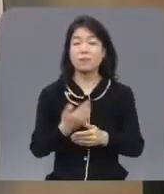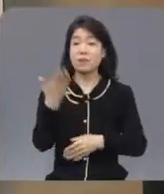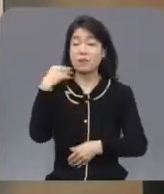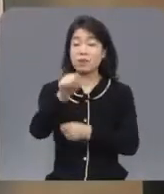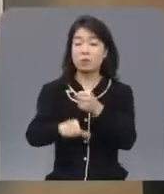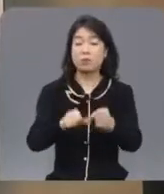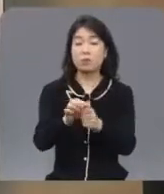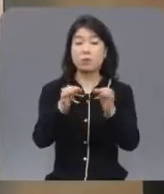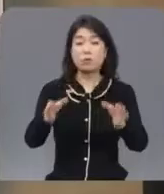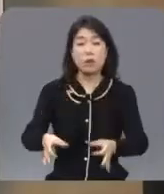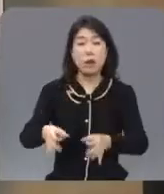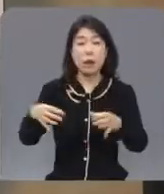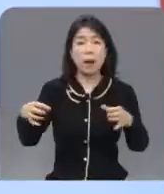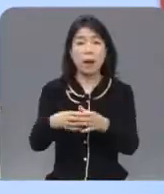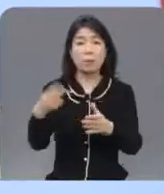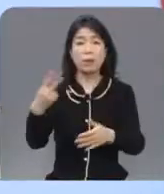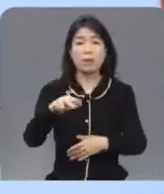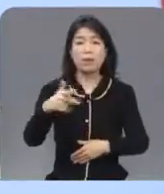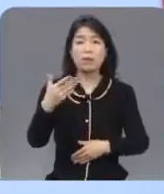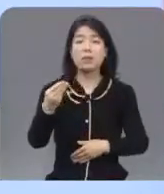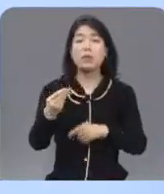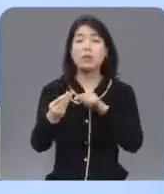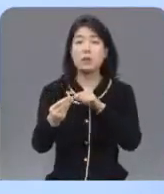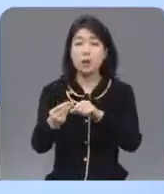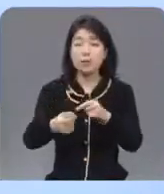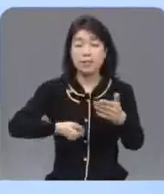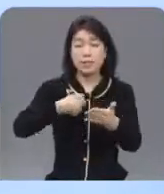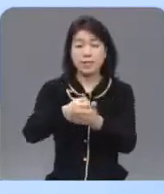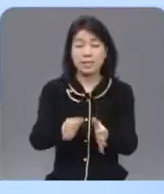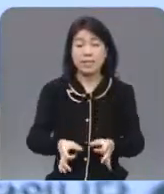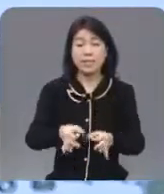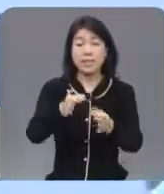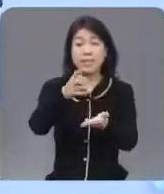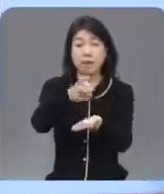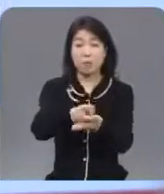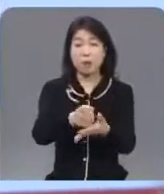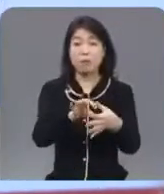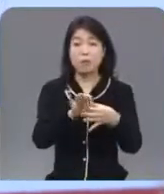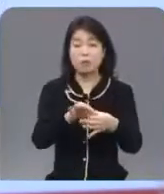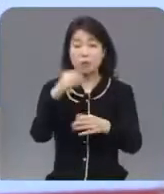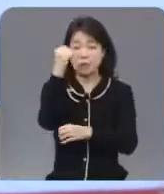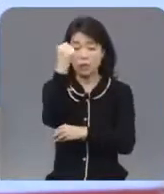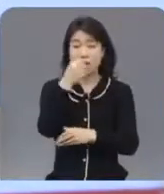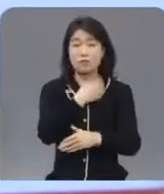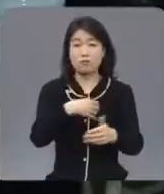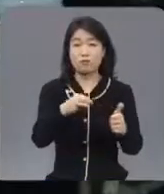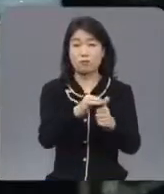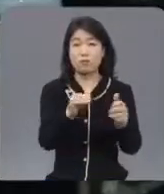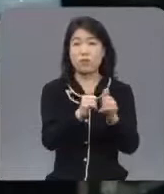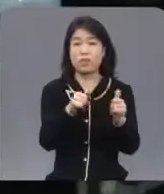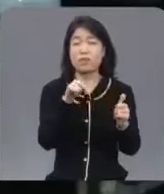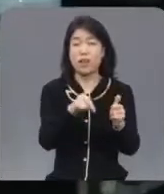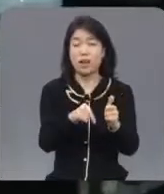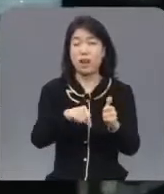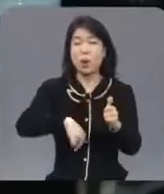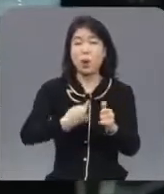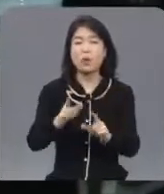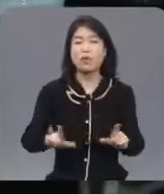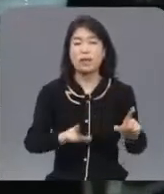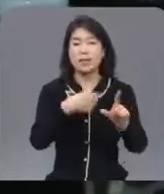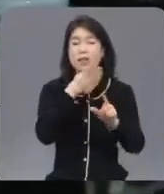5년간 이들이 기부한 2700만원 은 지정 기탁 제도를 통해 기초생활보장 수급자와 홀몸노인 등